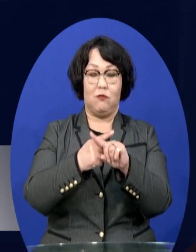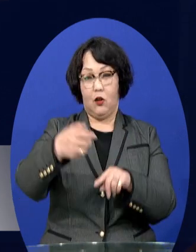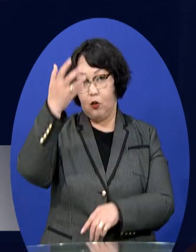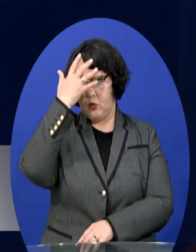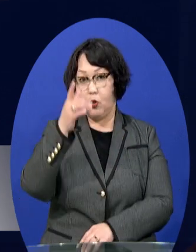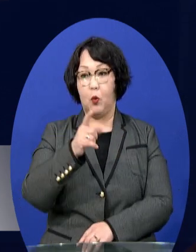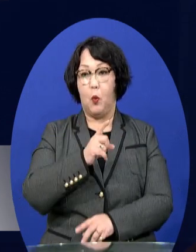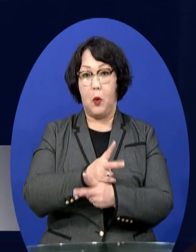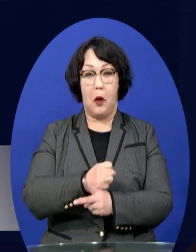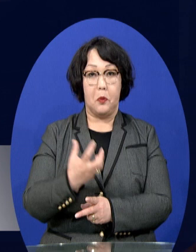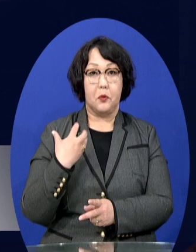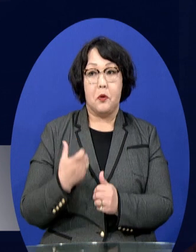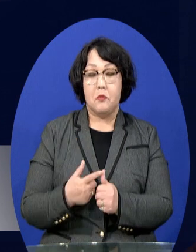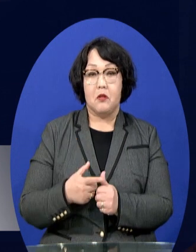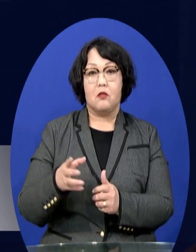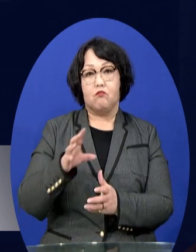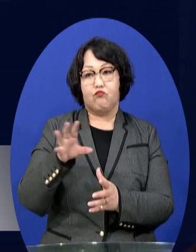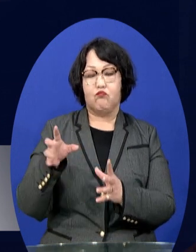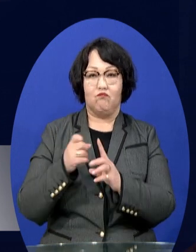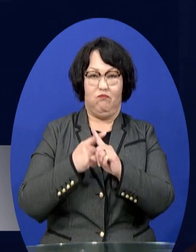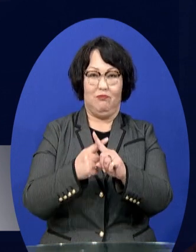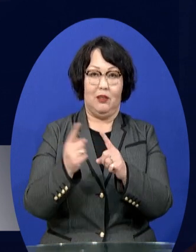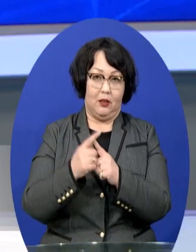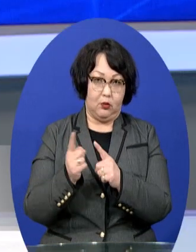этгээдийн үйл ажиллагаанд хязгаарлалт тогтоогд байна.